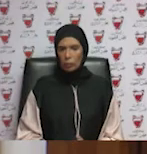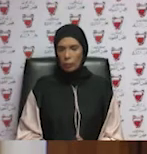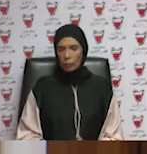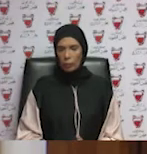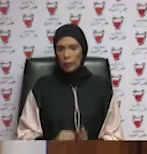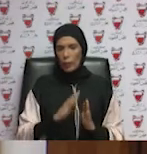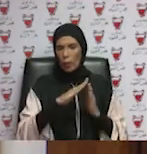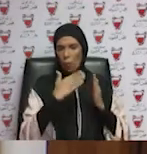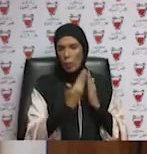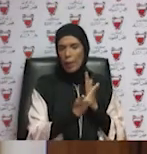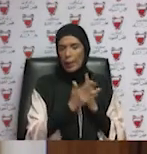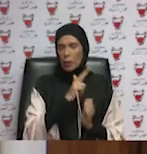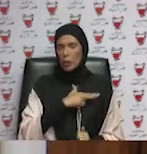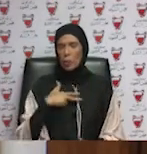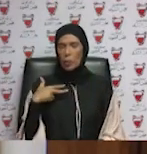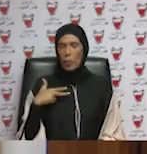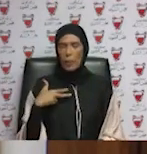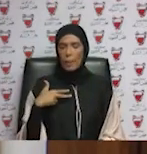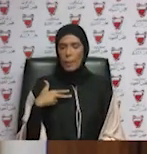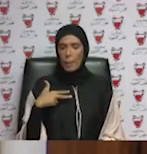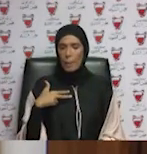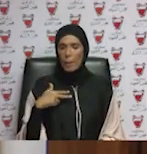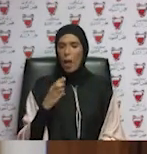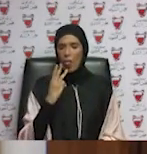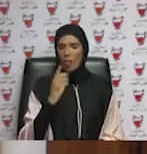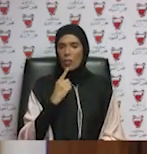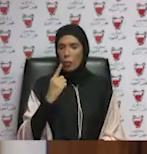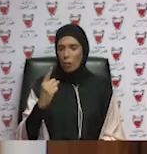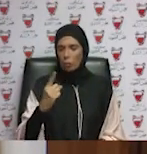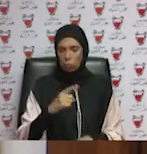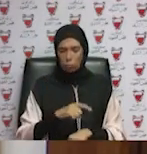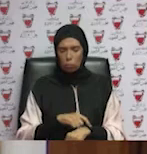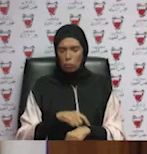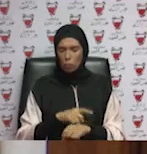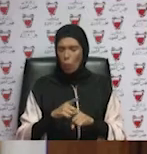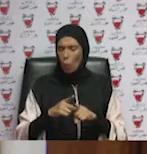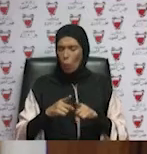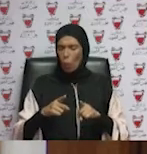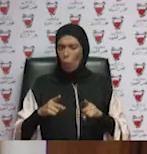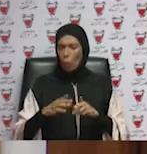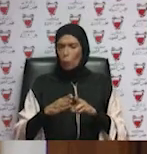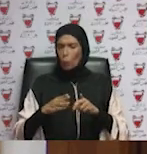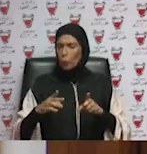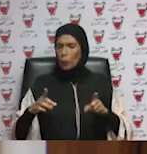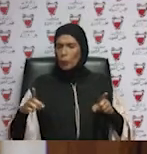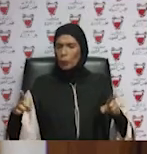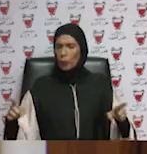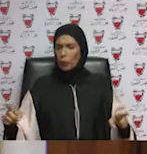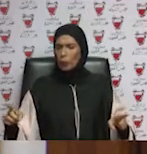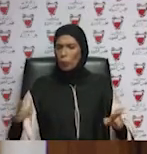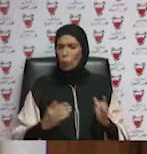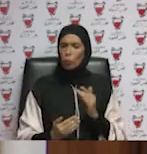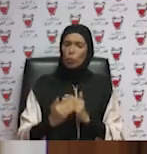الحكومة في رأي الحكومة، بأن الثلاث سنوات مدة طويلة ما بين يعني الترخيص وتجديد